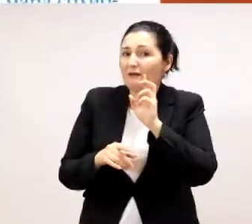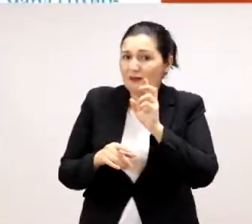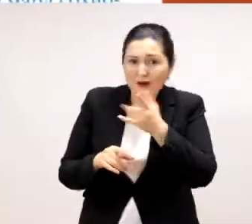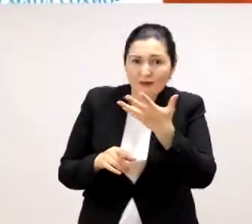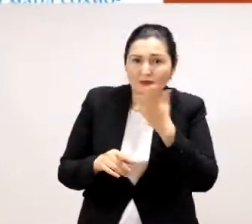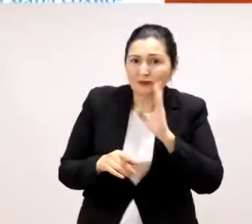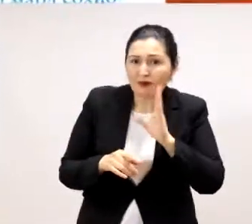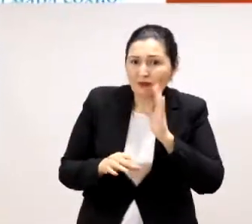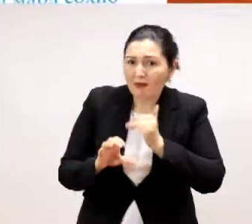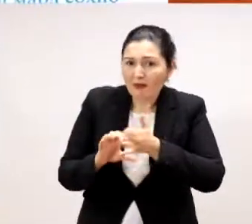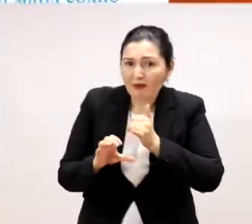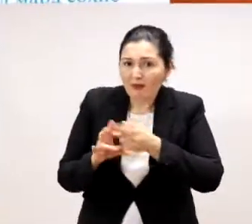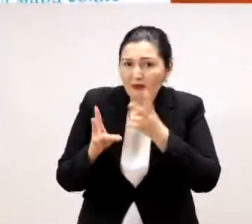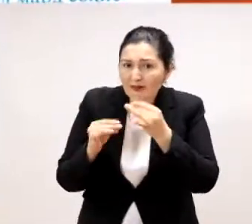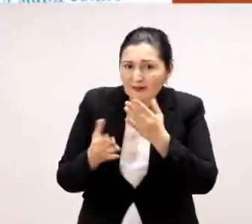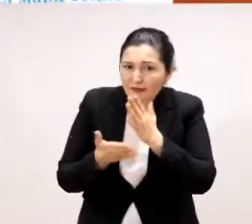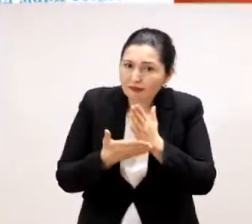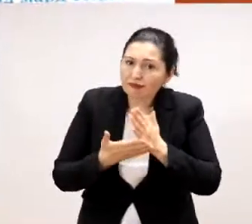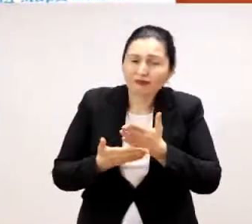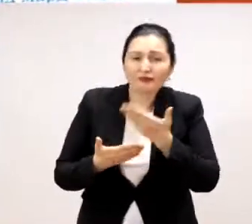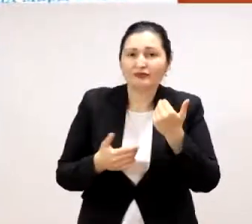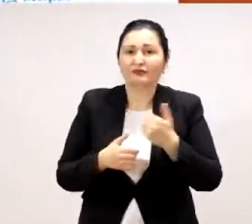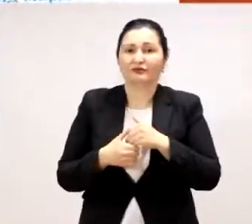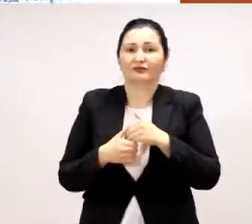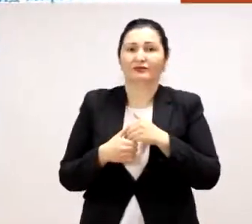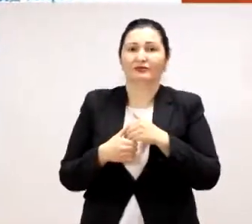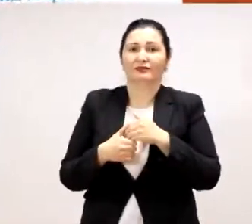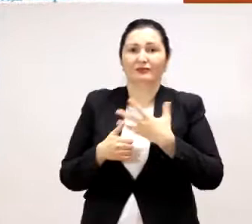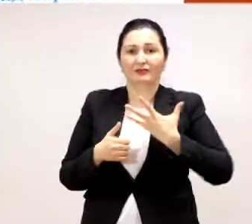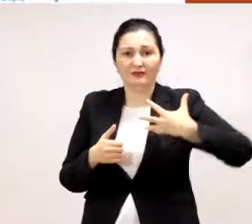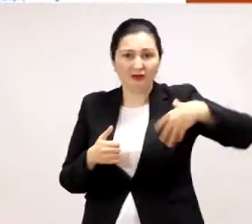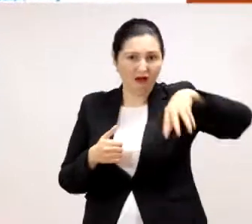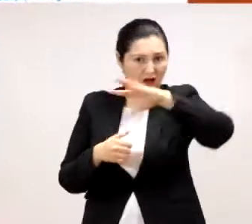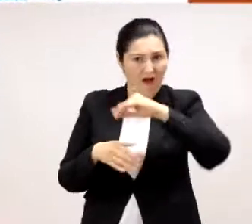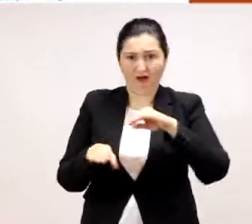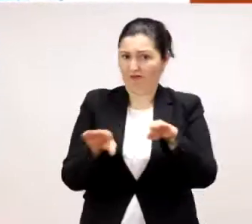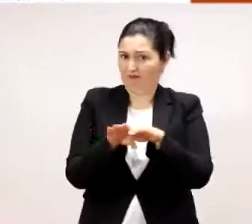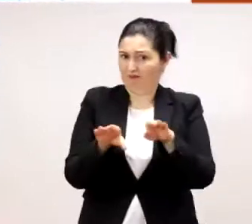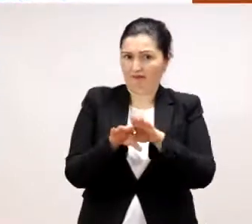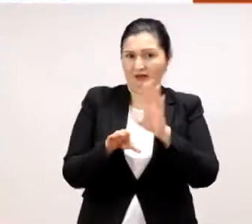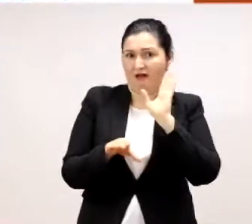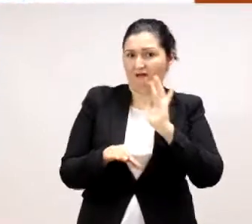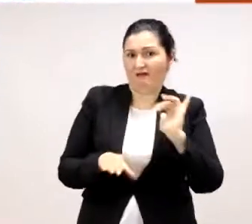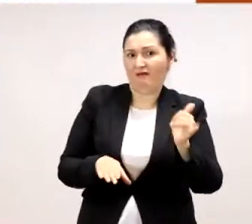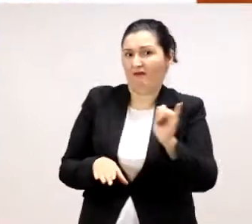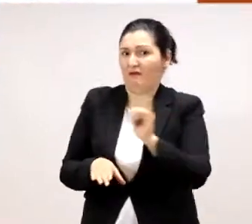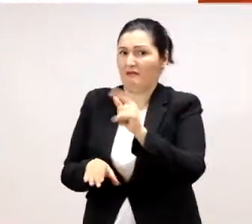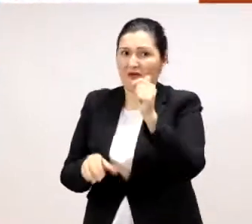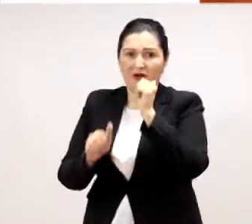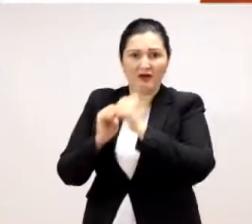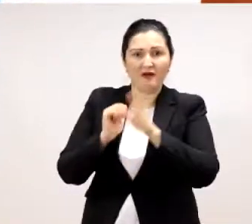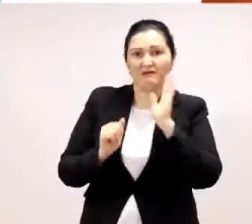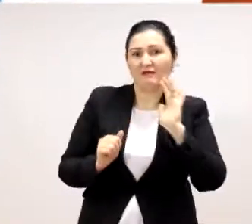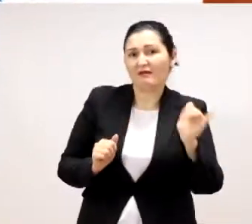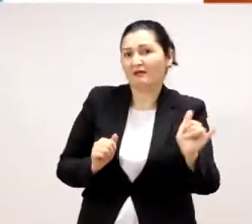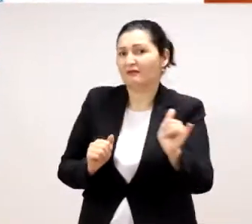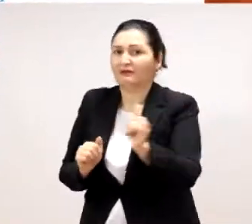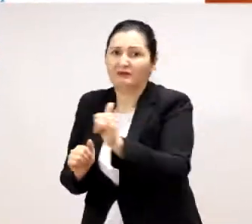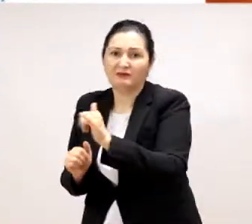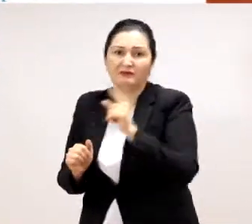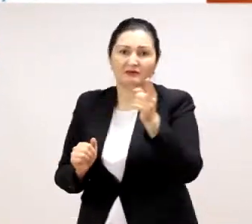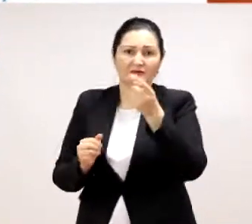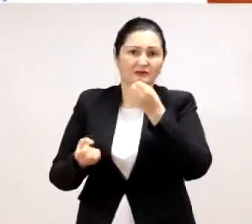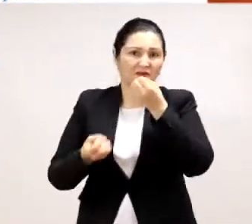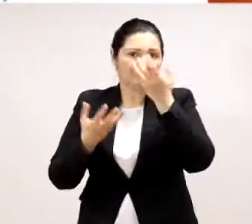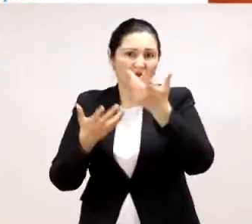اید؟ پرسید مرد صاحب خانه را. نه، همه را برابر آب می دهم، جواب داد صاحب خانه. اما نمی دانم اینها